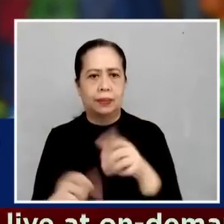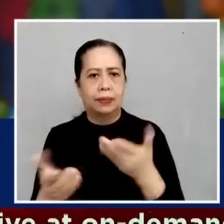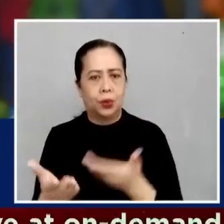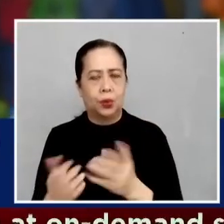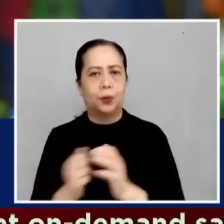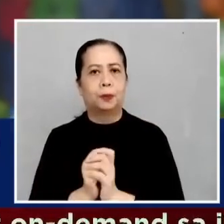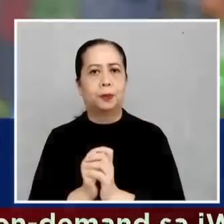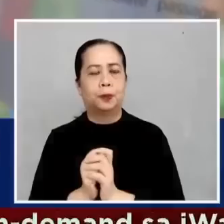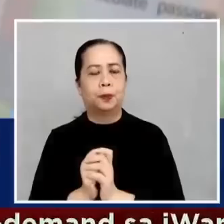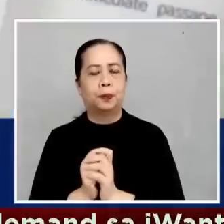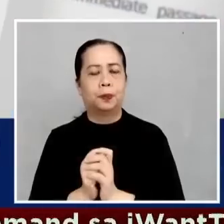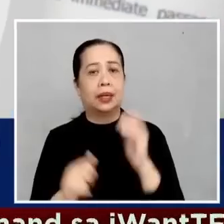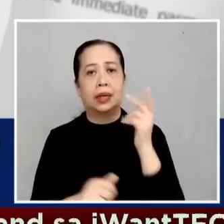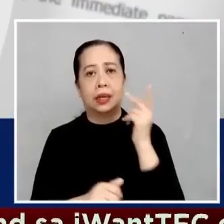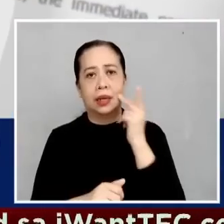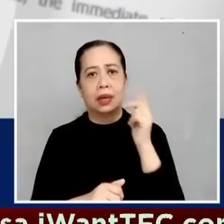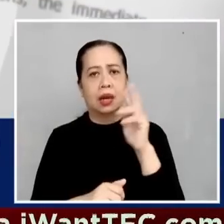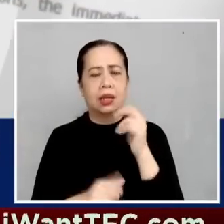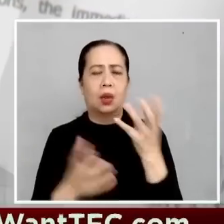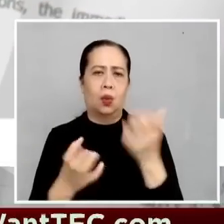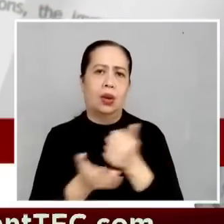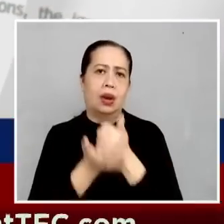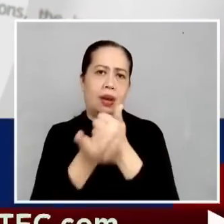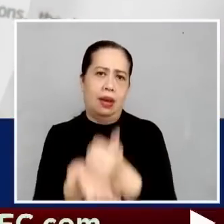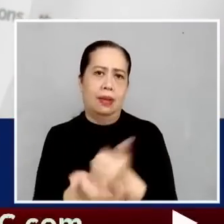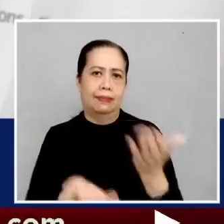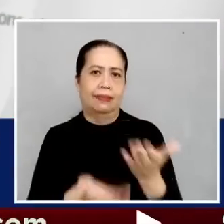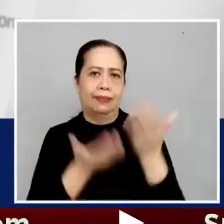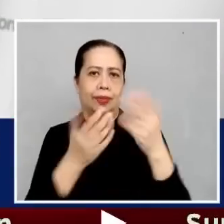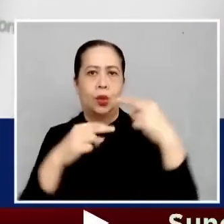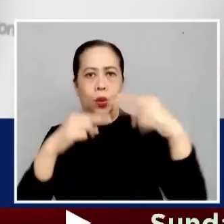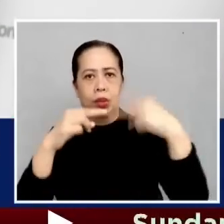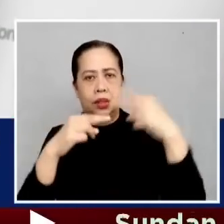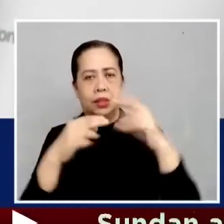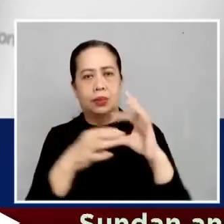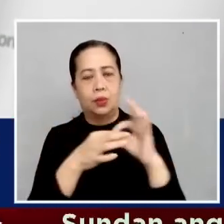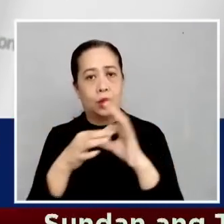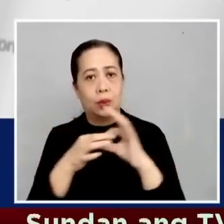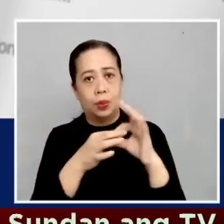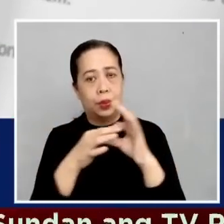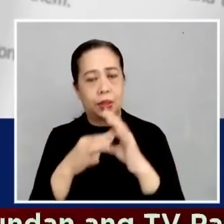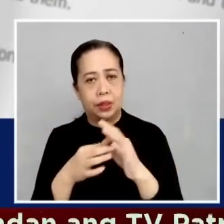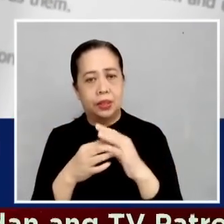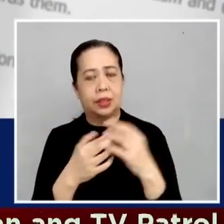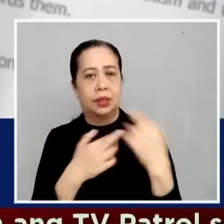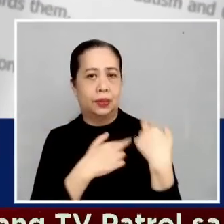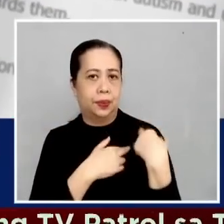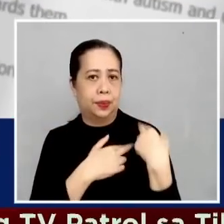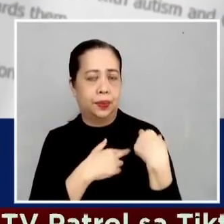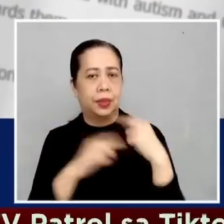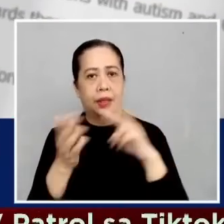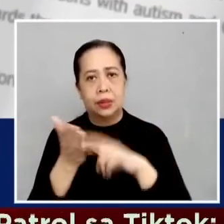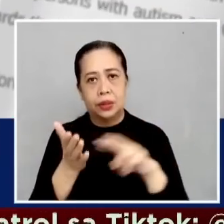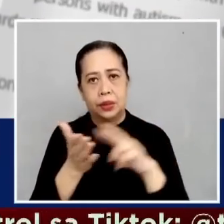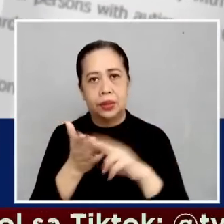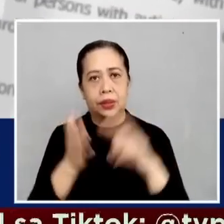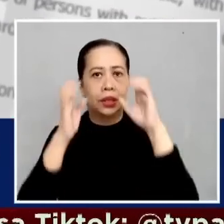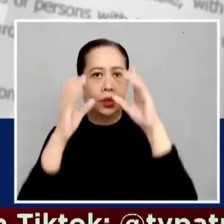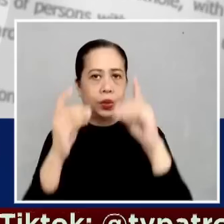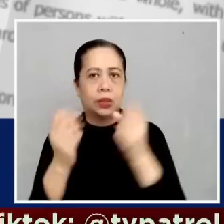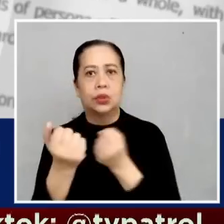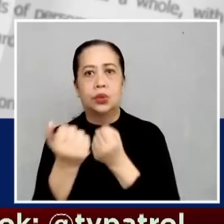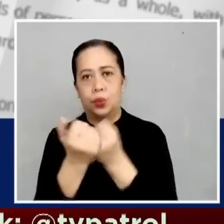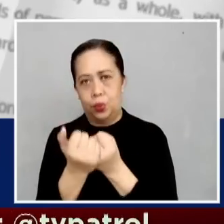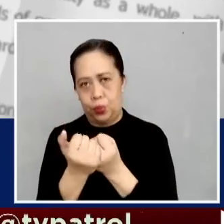kagaya ni Carla ang gustong tutukan ng inihaing Autism Cooperation Accountability Disability Research, Education, and Support